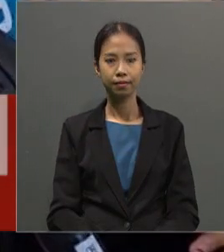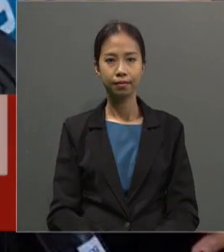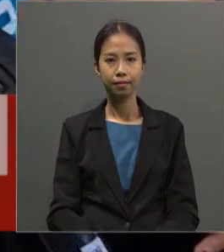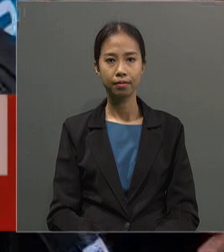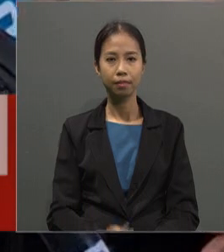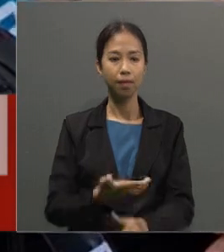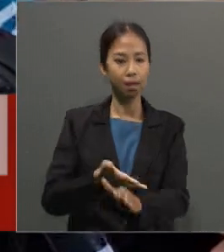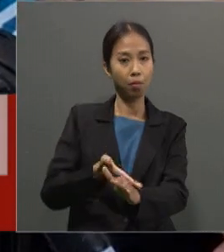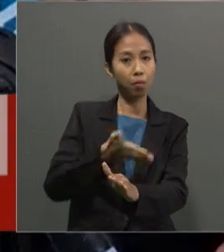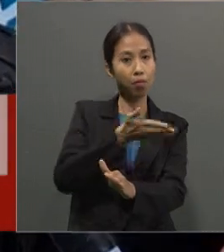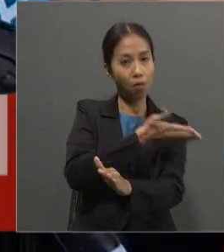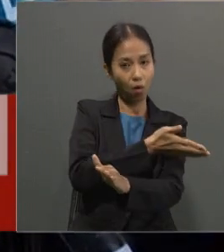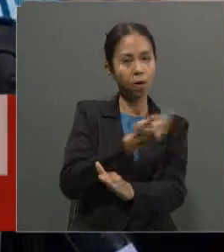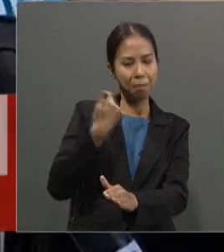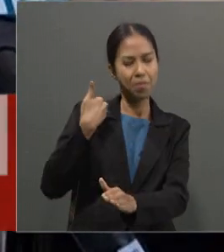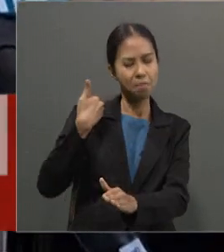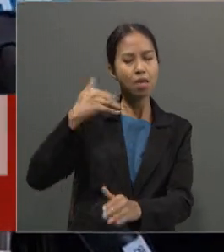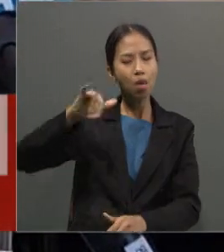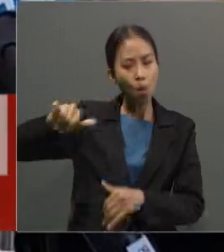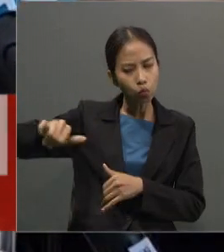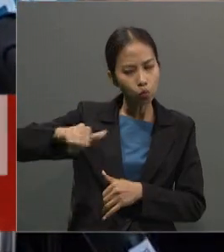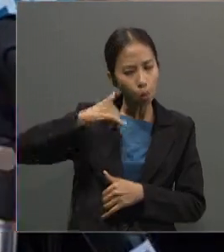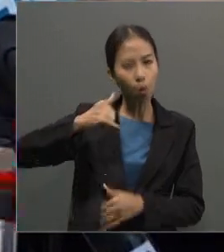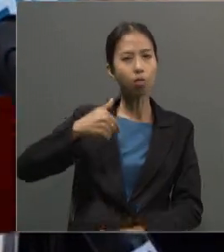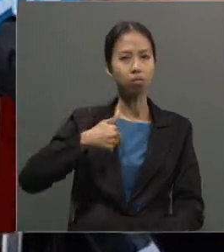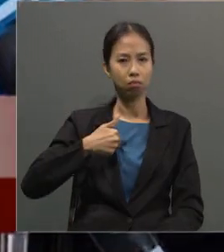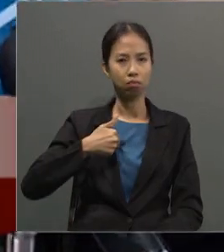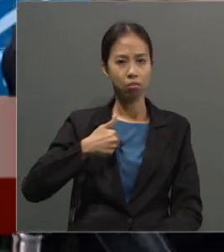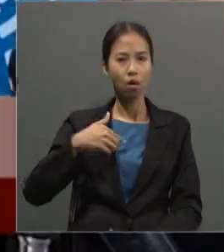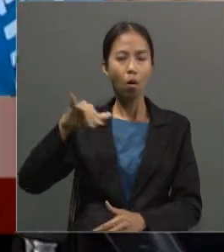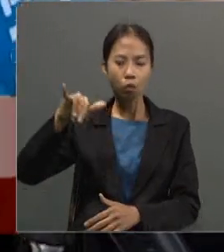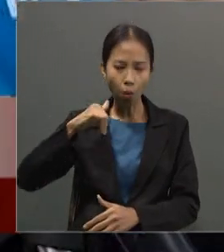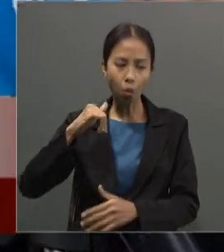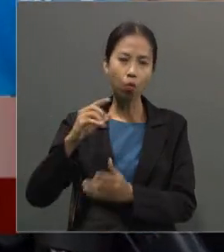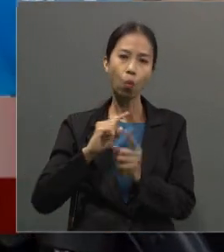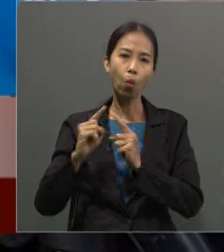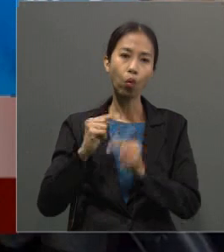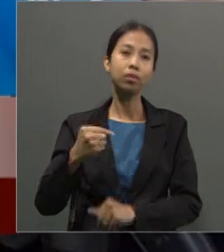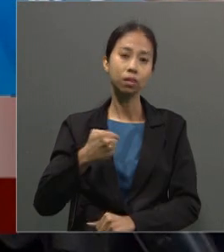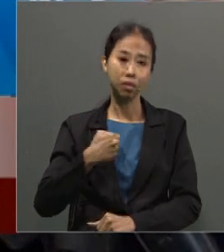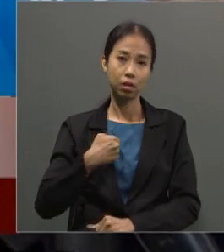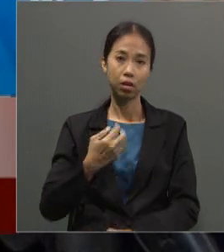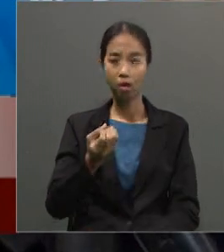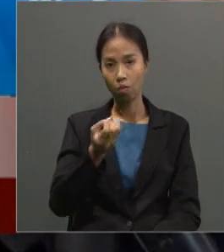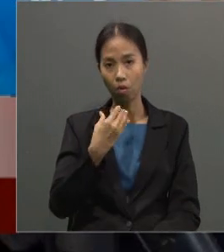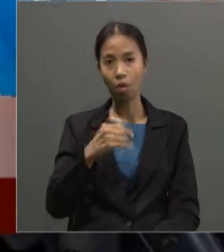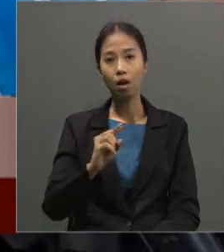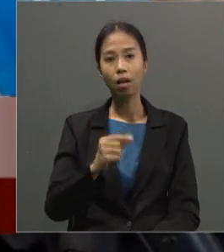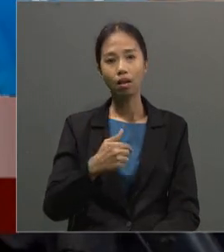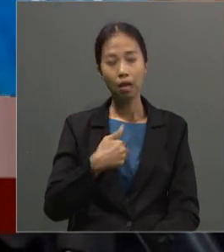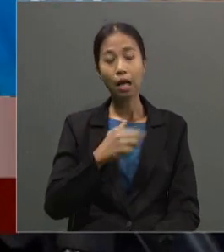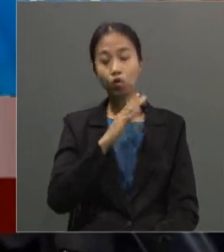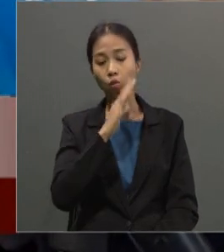ก่อนหน้านั้นก็จะมีเขาโทรมาหาผมก่อนครั้งหนึ่งครับทีนี้เขาก็โทรมาหาผมบอกผมว่าจะให้ผมไปให้